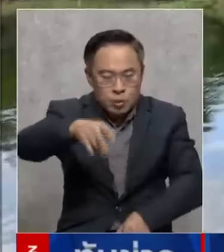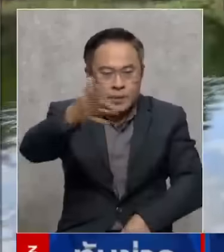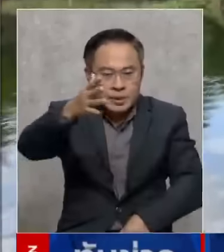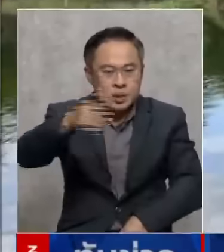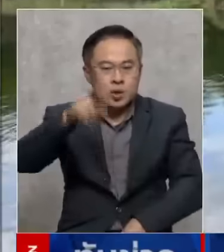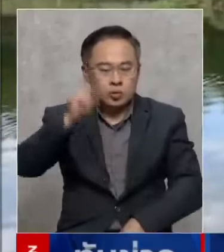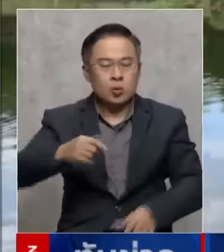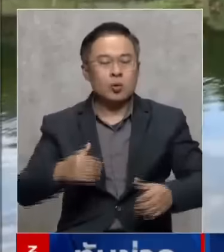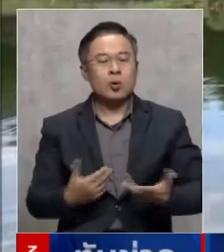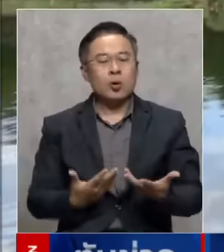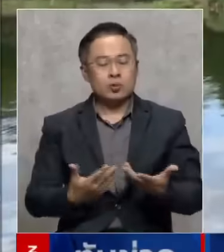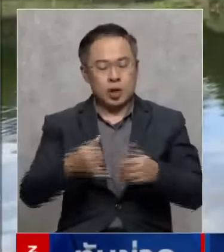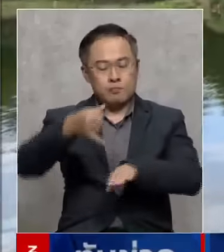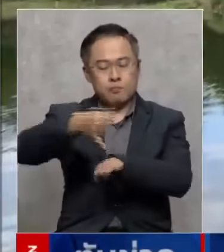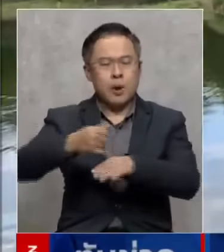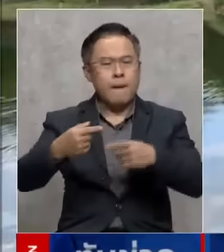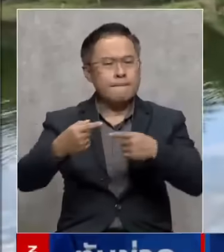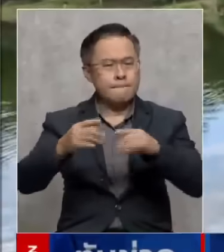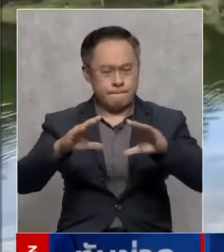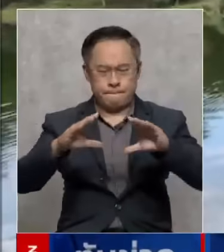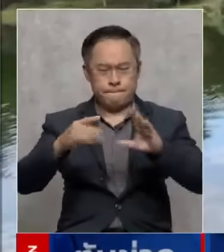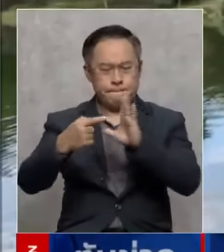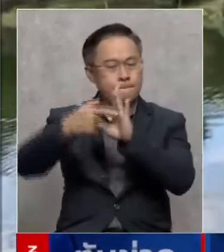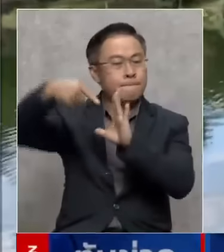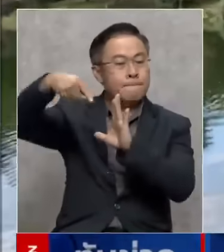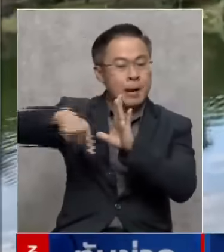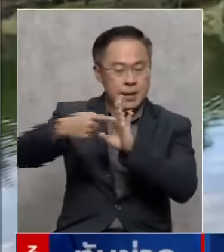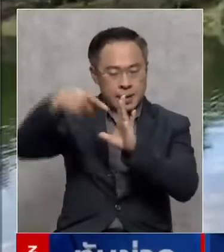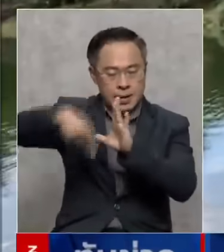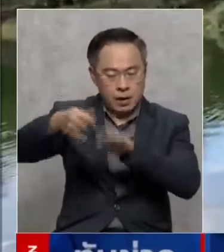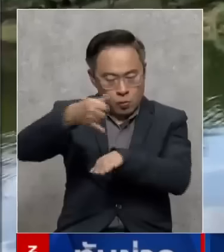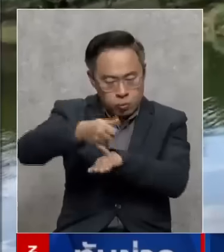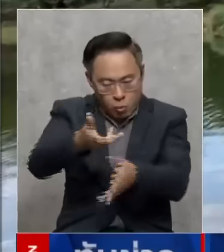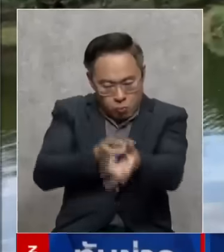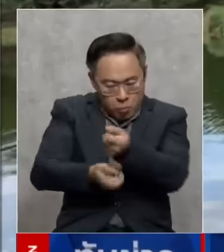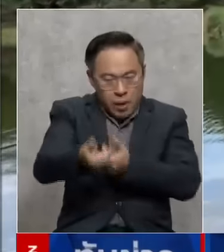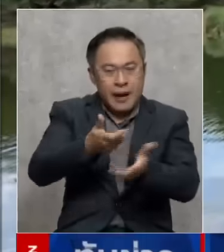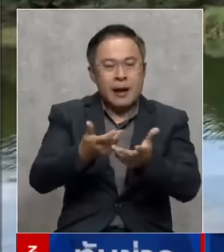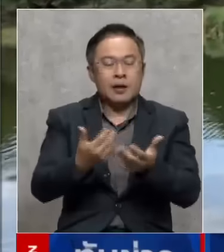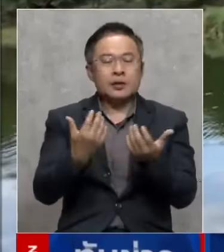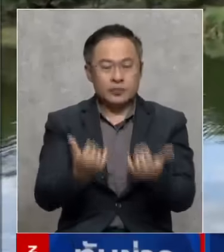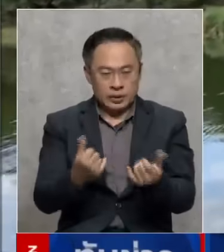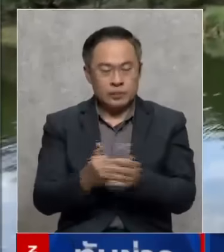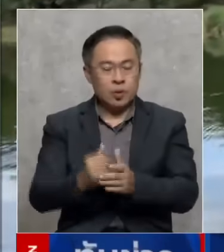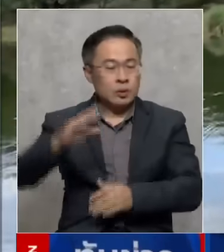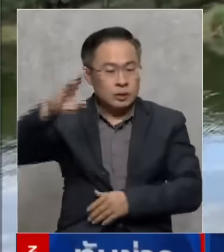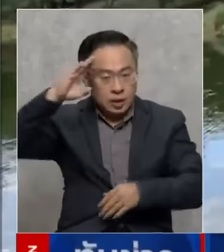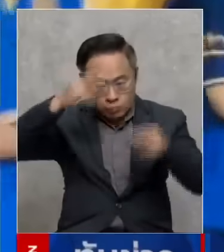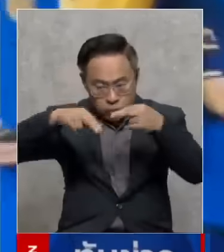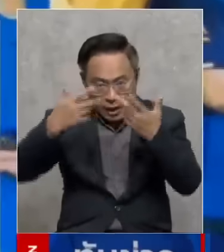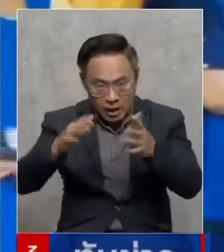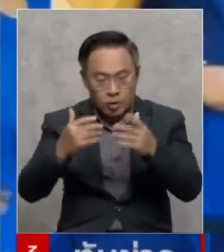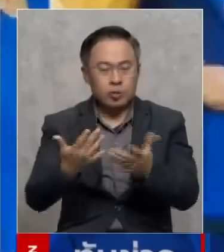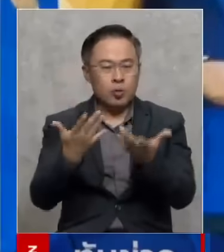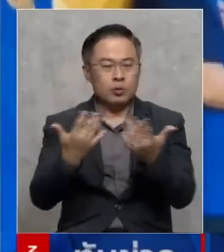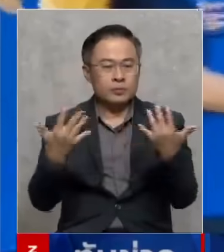ครับใช้ชีวิตแบบนี้ต้องแสดงความชื่นชมแล้วก็ขอบคุณนะคะทุกหน่วยงานที่ลงไปให้การช่วย